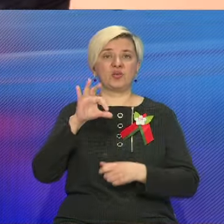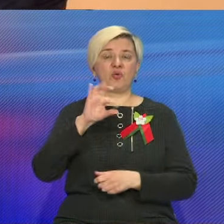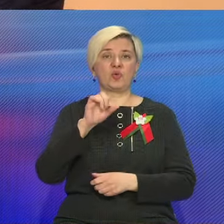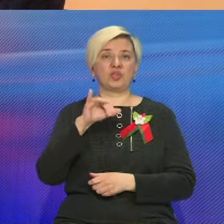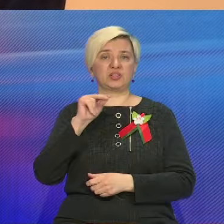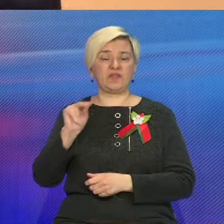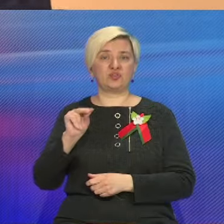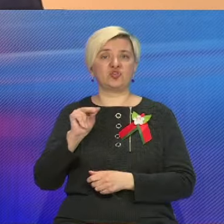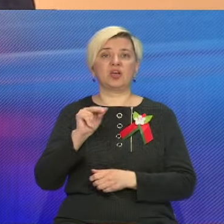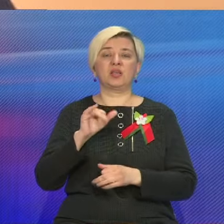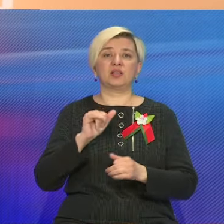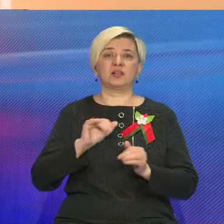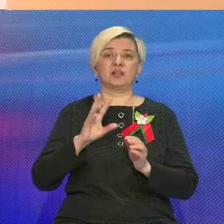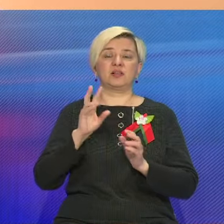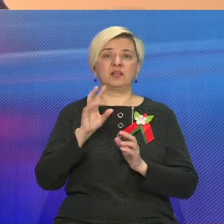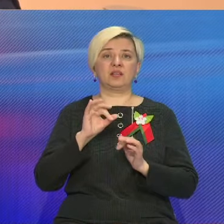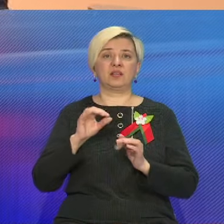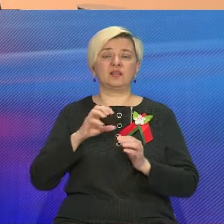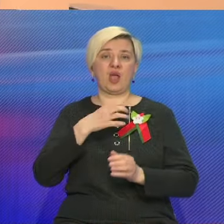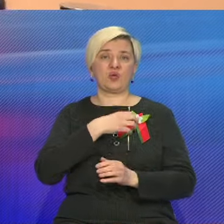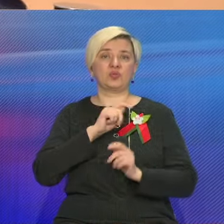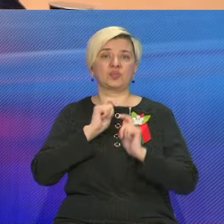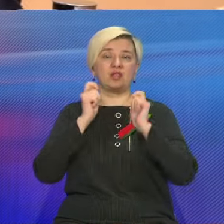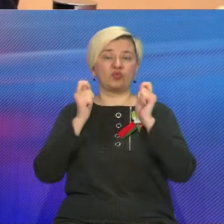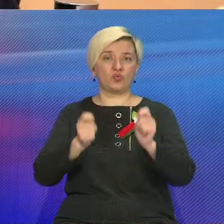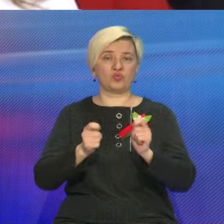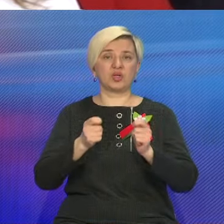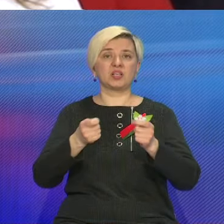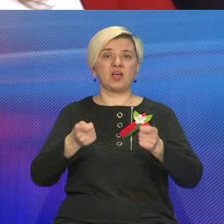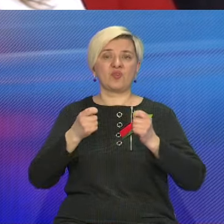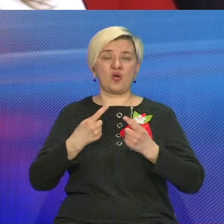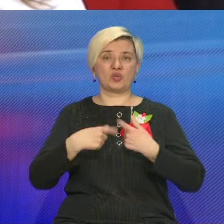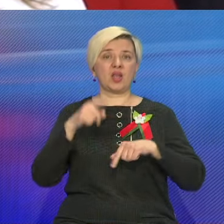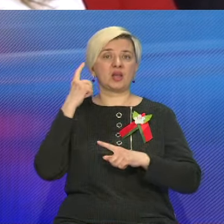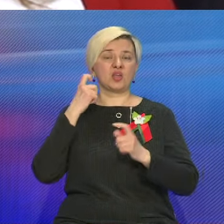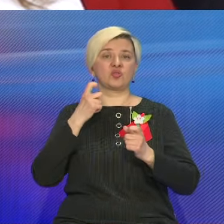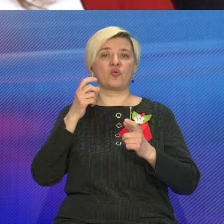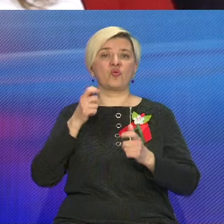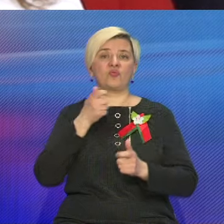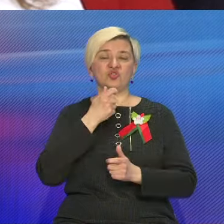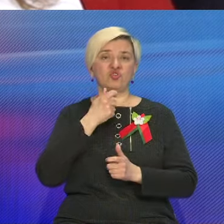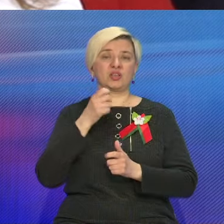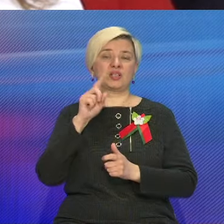безпеки життєдіяльності нагруди знак уручені загадчику відділу радіовіщання Зінаїді Петруневич.